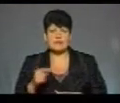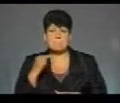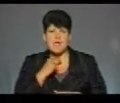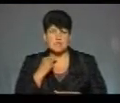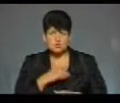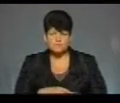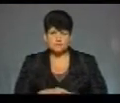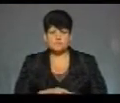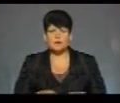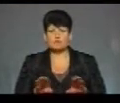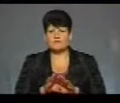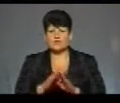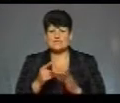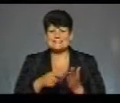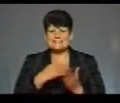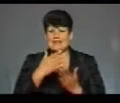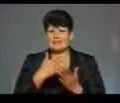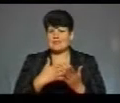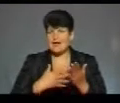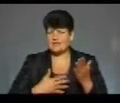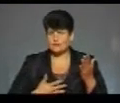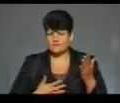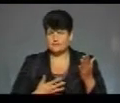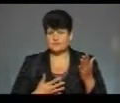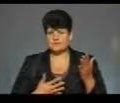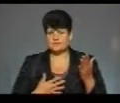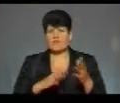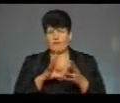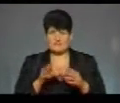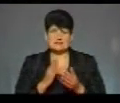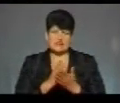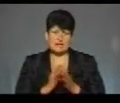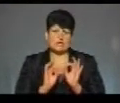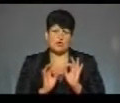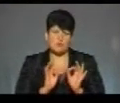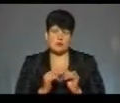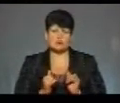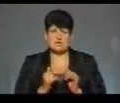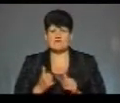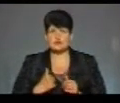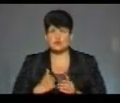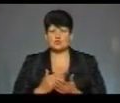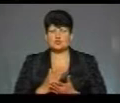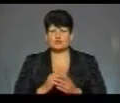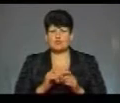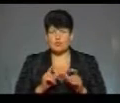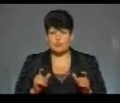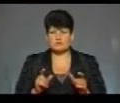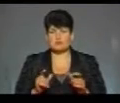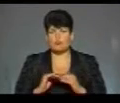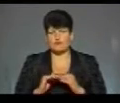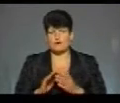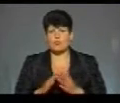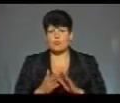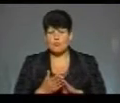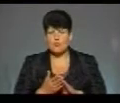з каталогом, це є нормально для військовослужбовців в польових умовах,